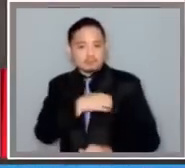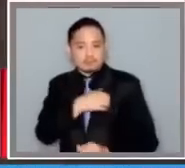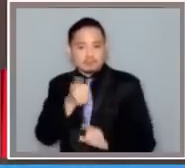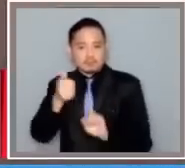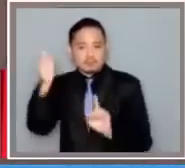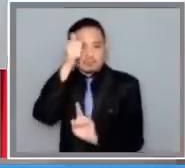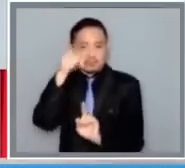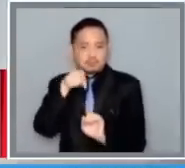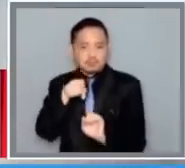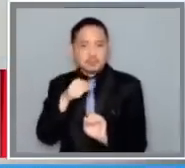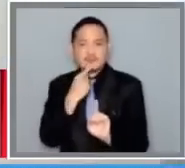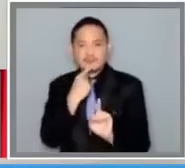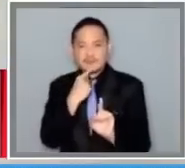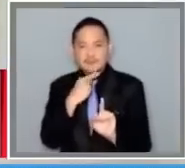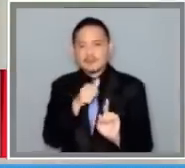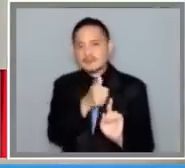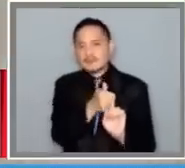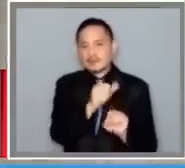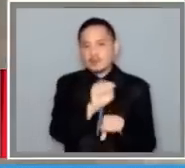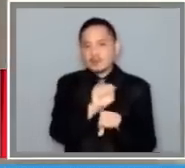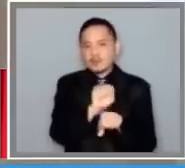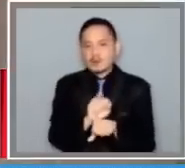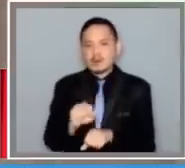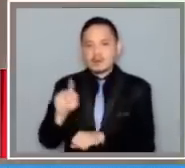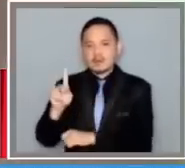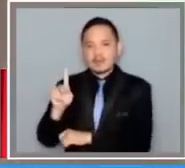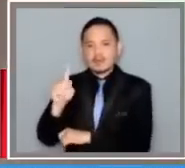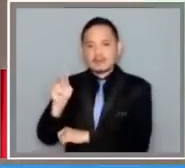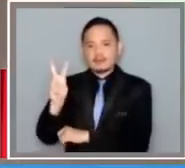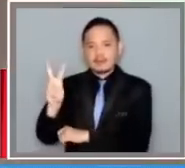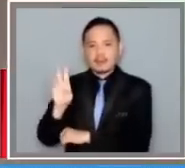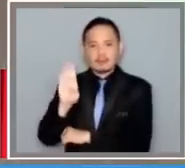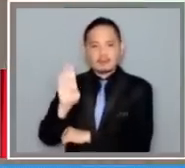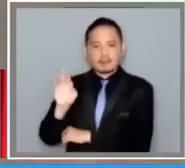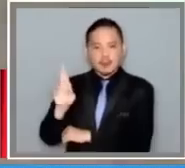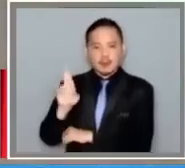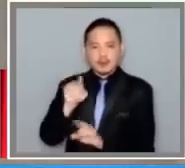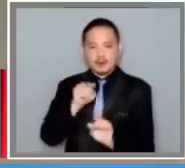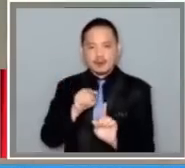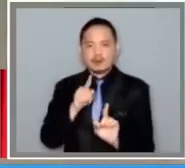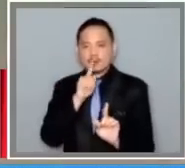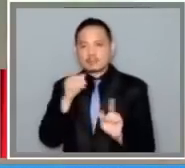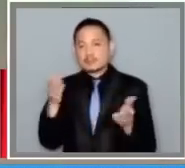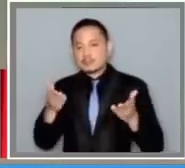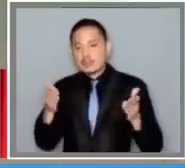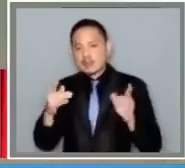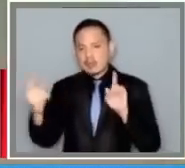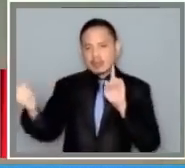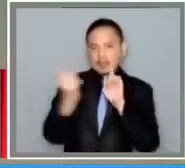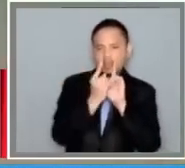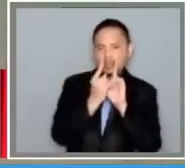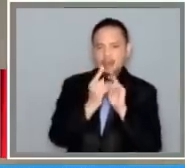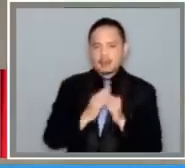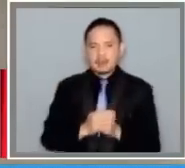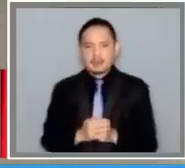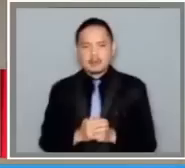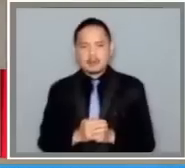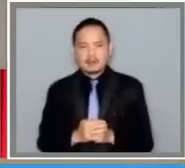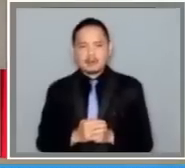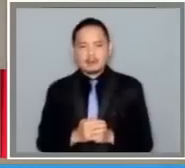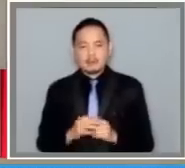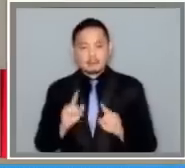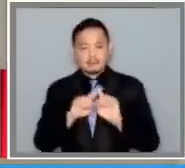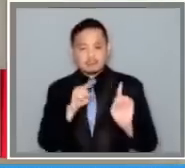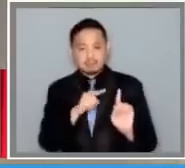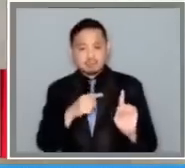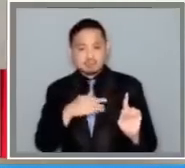nagtatrabaho si Cesar sa isang KTV bar at may address sa General Trias at Imus, Cavite. Pero hindi pa matuntun si Cesar at umamin sa programa